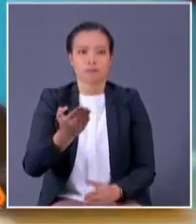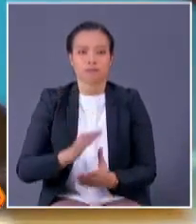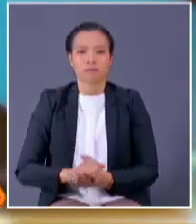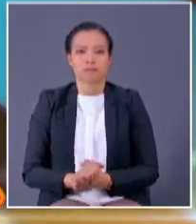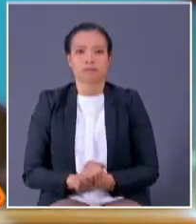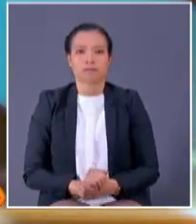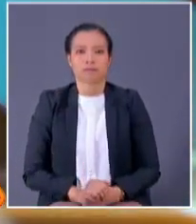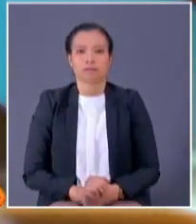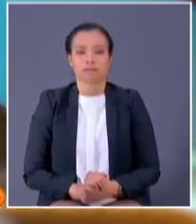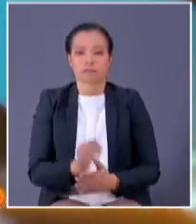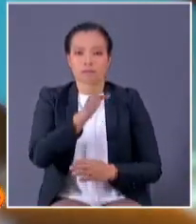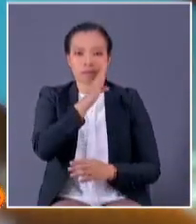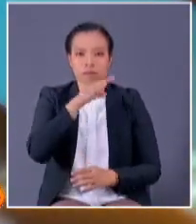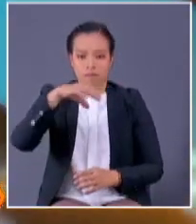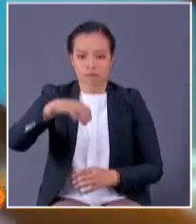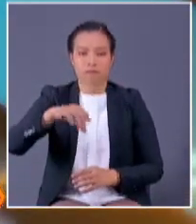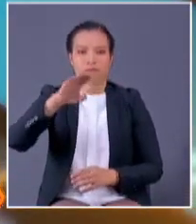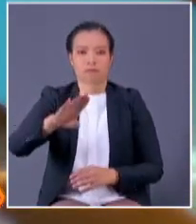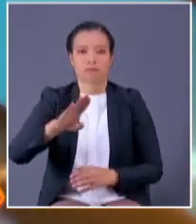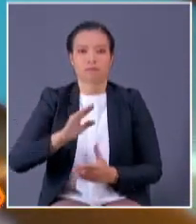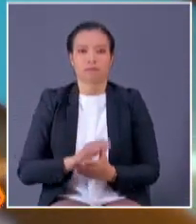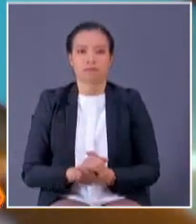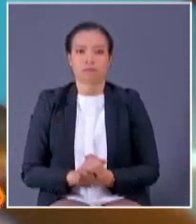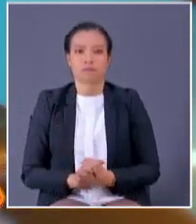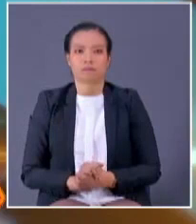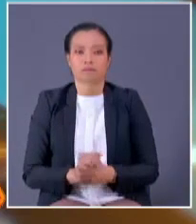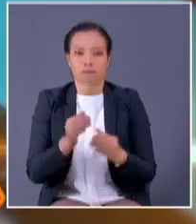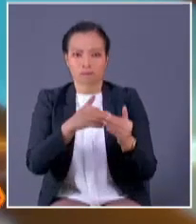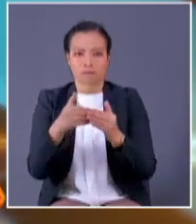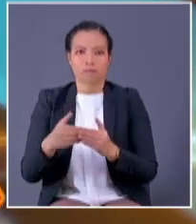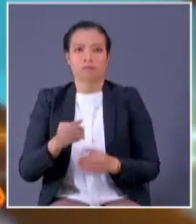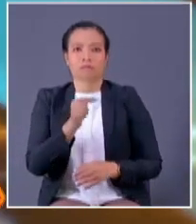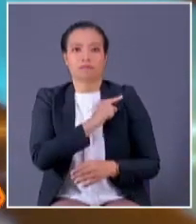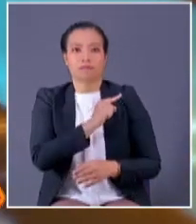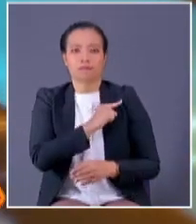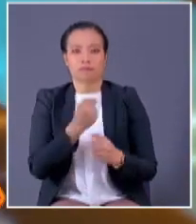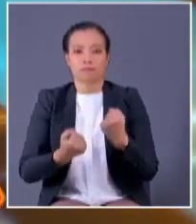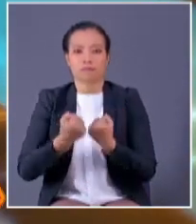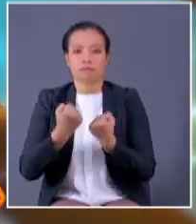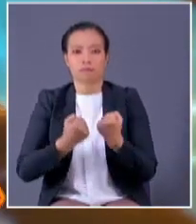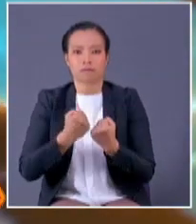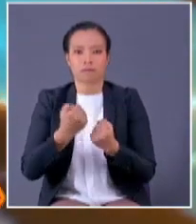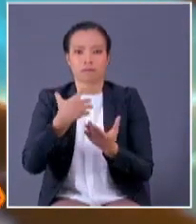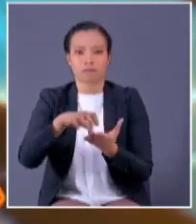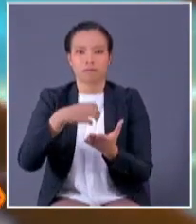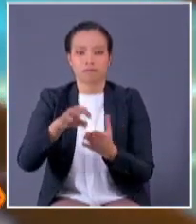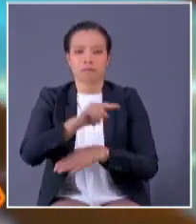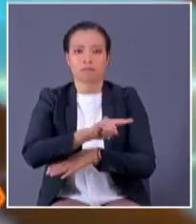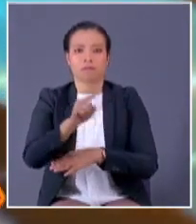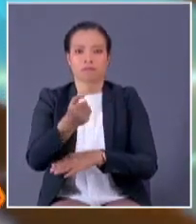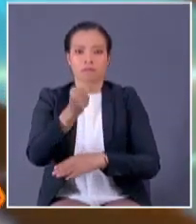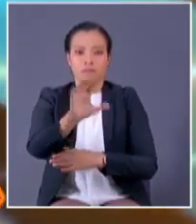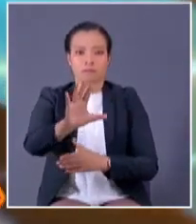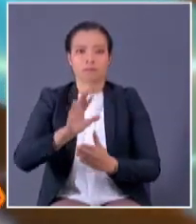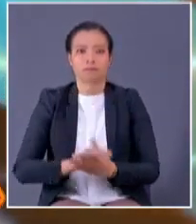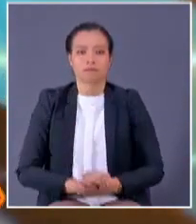ถ้าเป็นบริษัทนิติบุคคลจะต้องพาพนักงานขับรถเนี่ยไปรายงานตัวภายใน15วัน